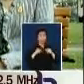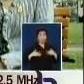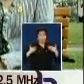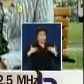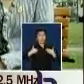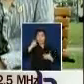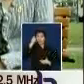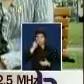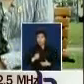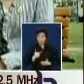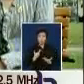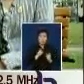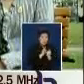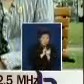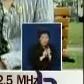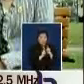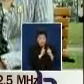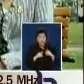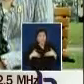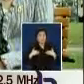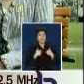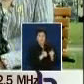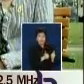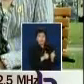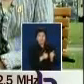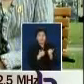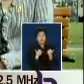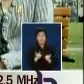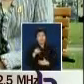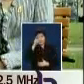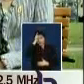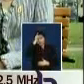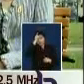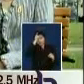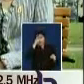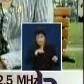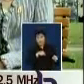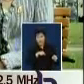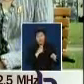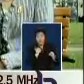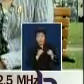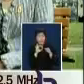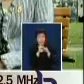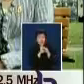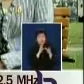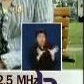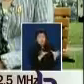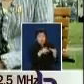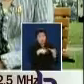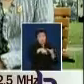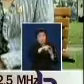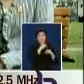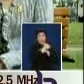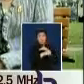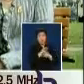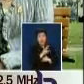ความคิดถึงบ้านไปได้ ค่ะ ในส่วนของเยอรมันนี้นะคะนอกเหนือจากที่ท่านได้กล่าวไปแล้วก็จะเป็น